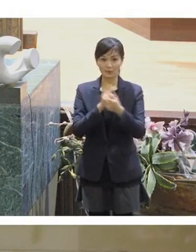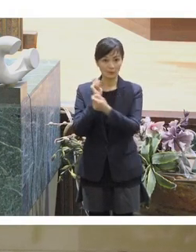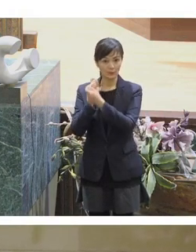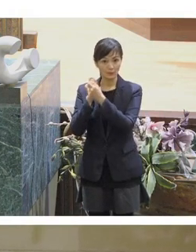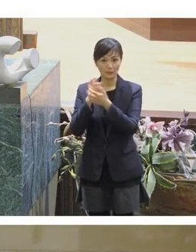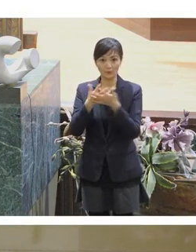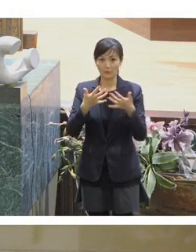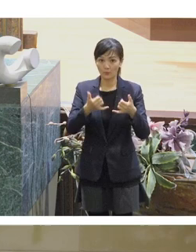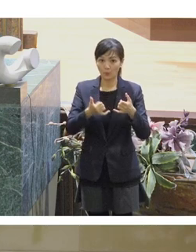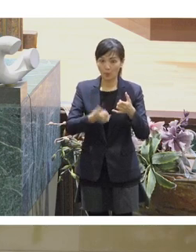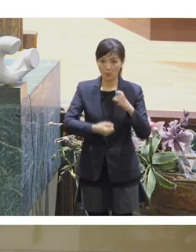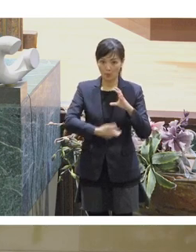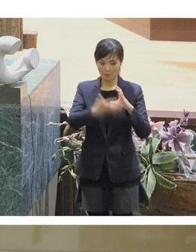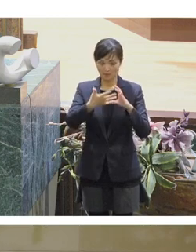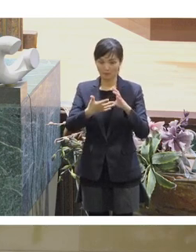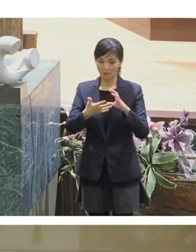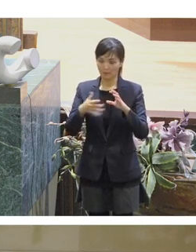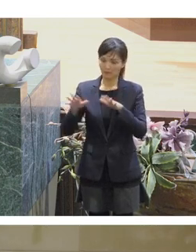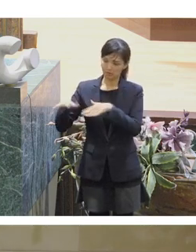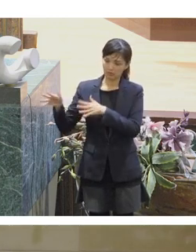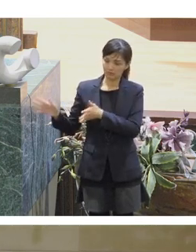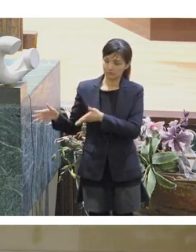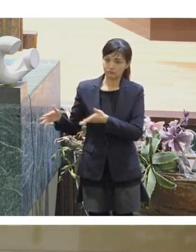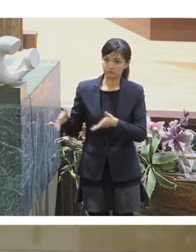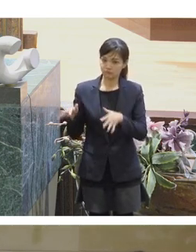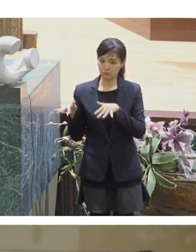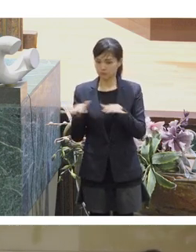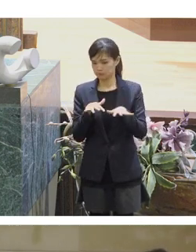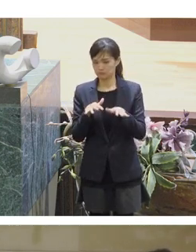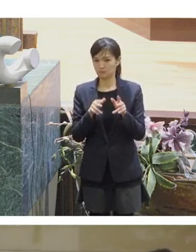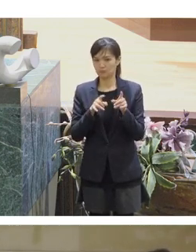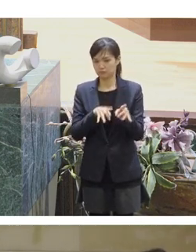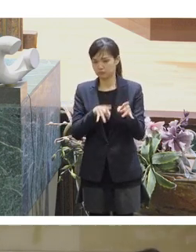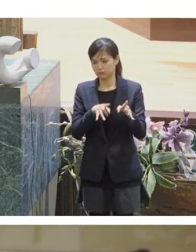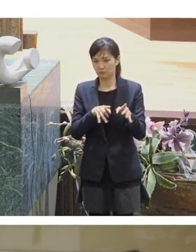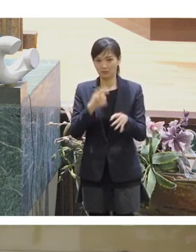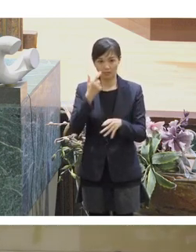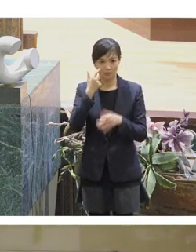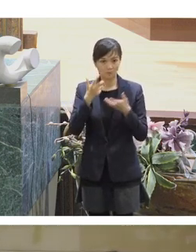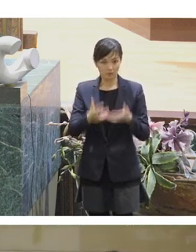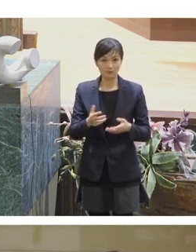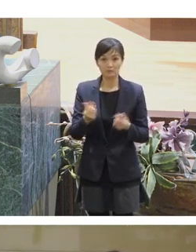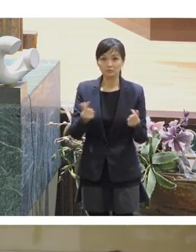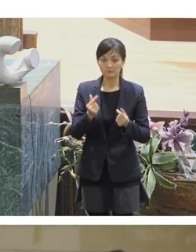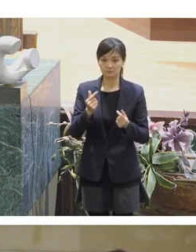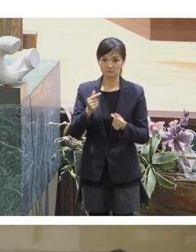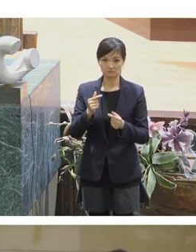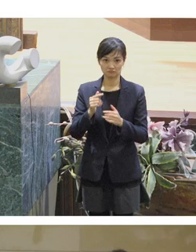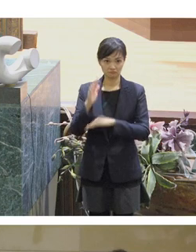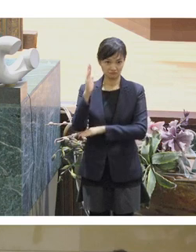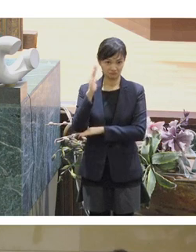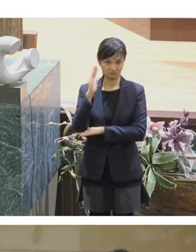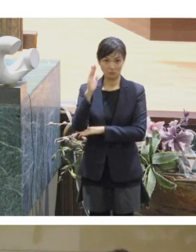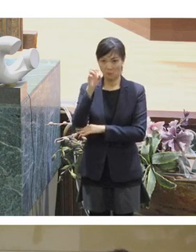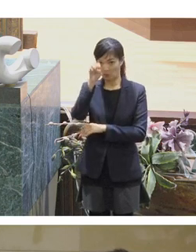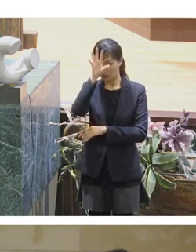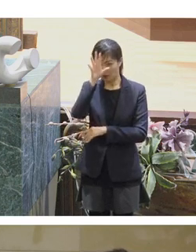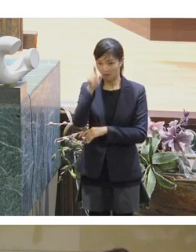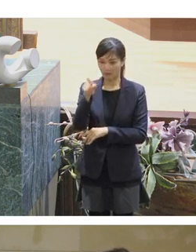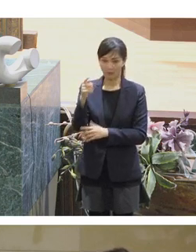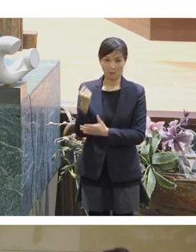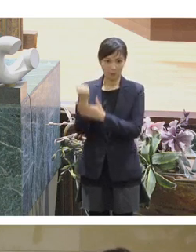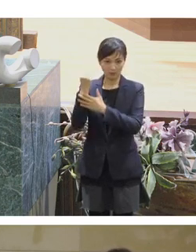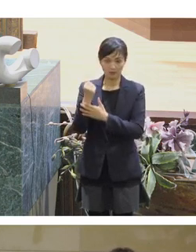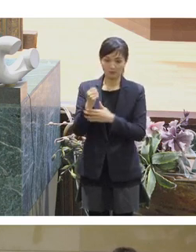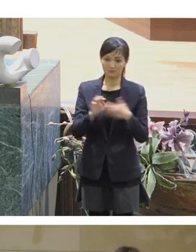络出征文化越来越严重，也常见对执政党政策有质疑的脸书贴文会被支持者